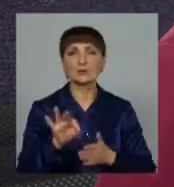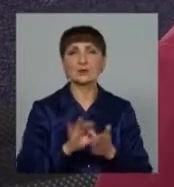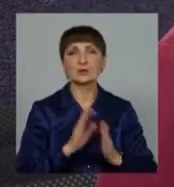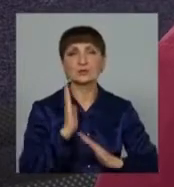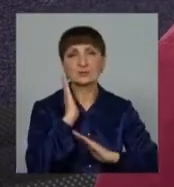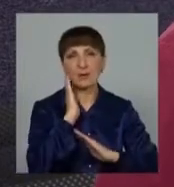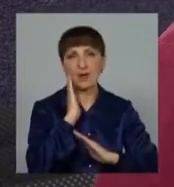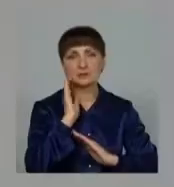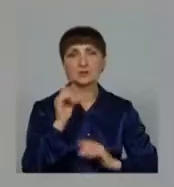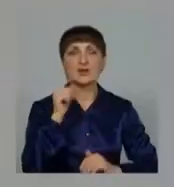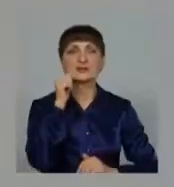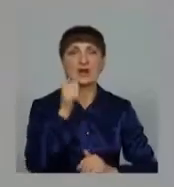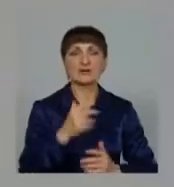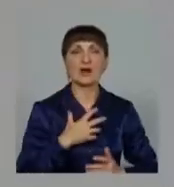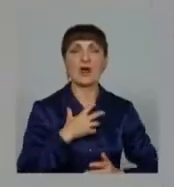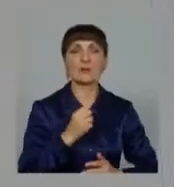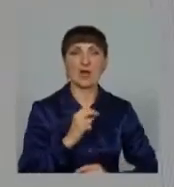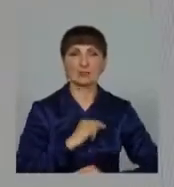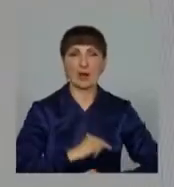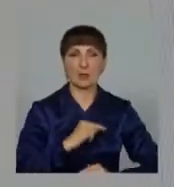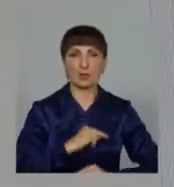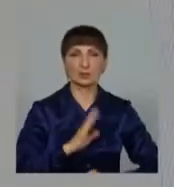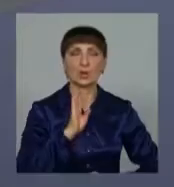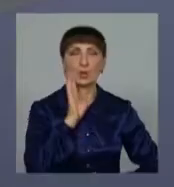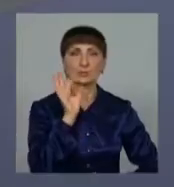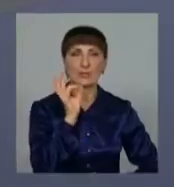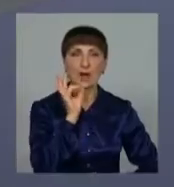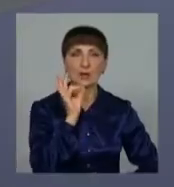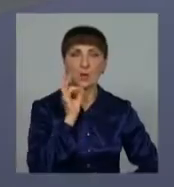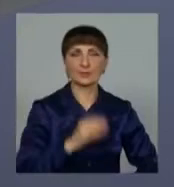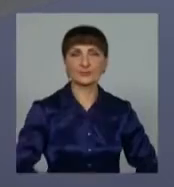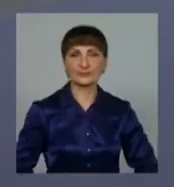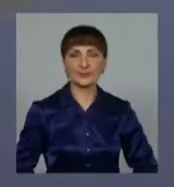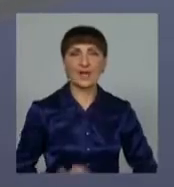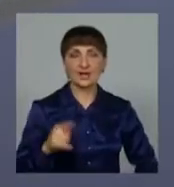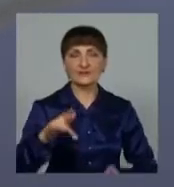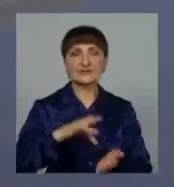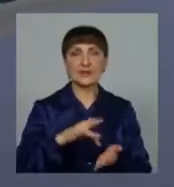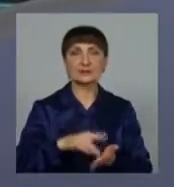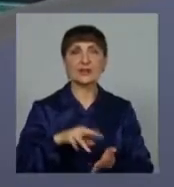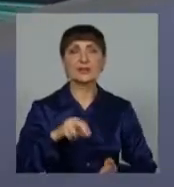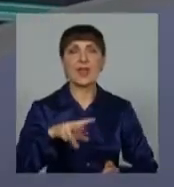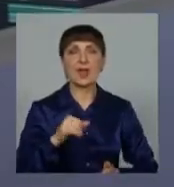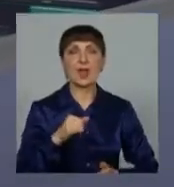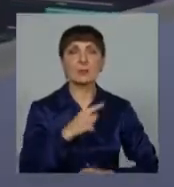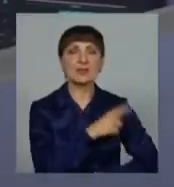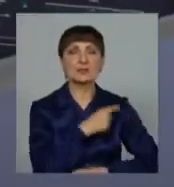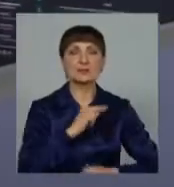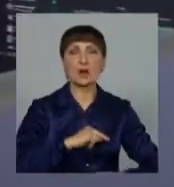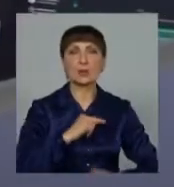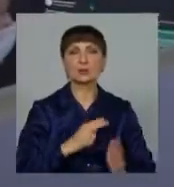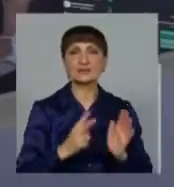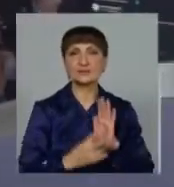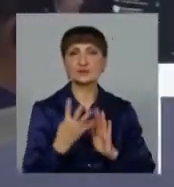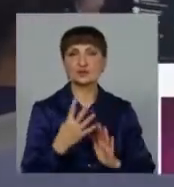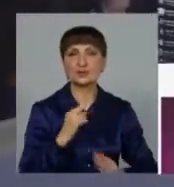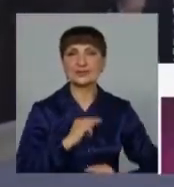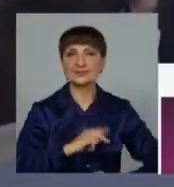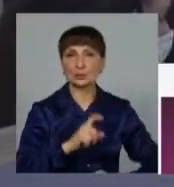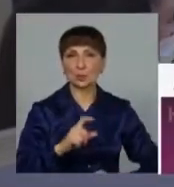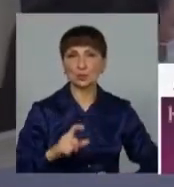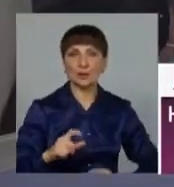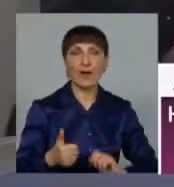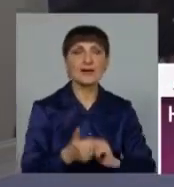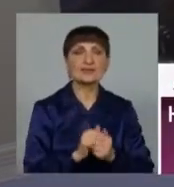чтобы завтра опять на смену выйти, рано утром проснуться. На данный момент в центре телемедицины работают 74 сотрудника. В